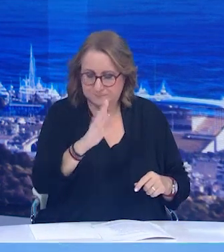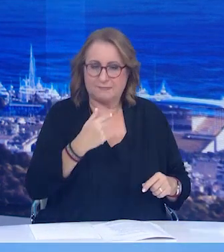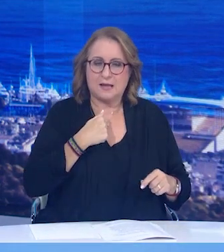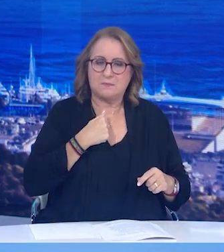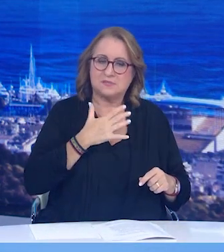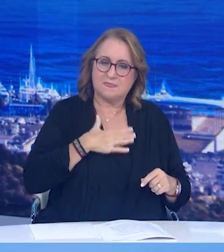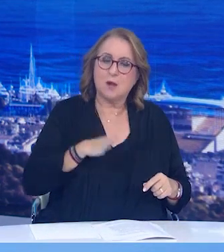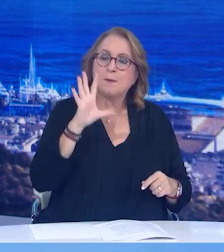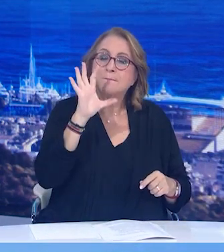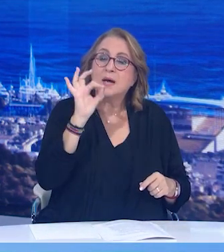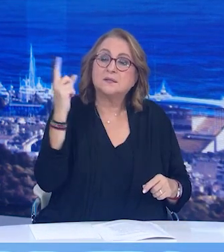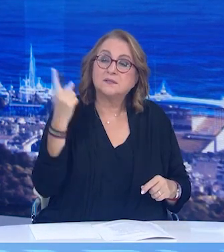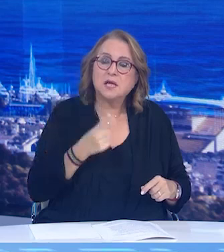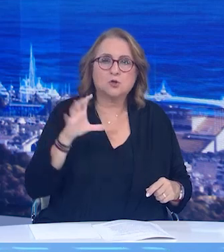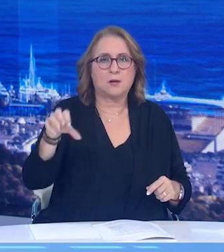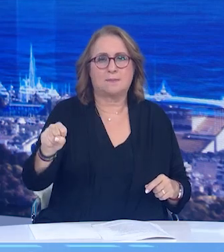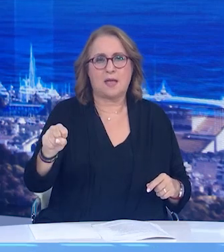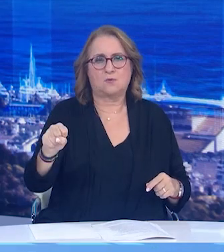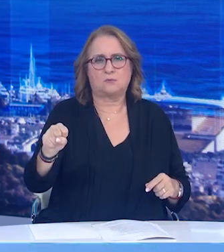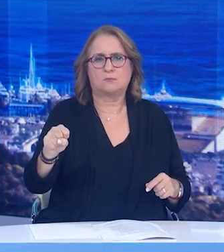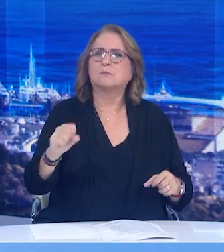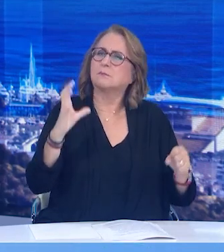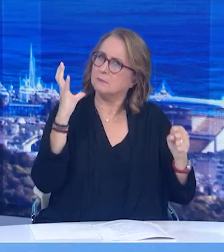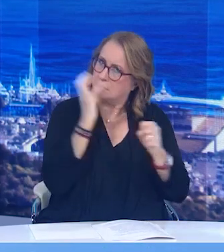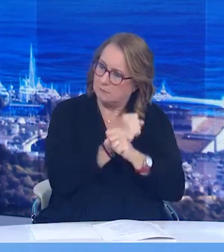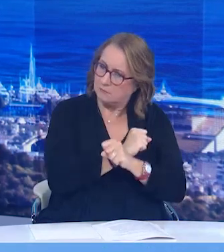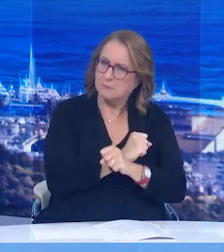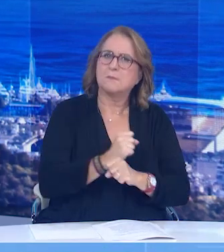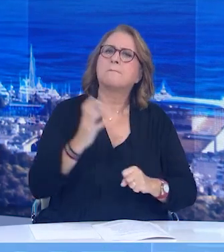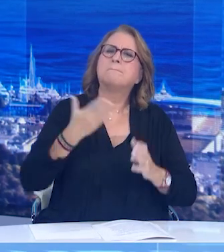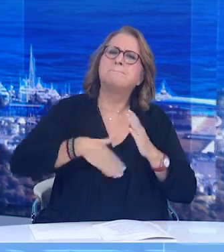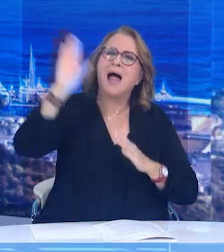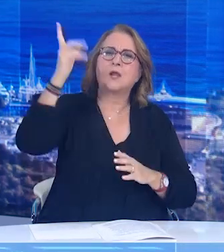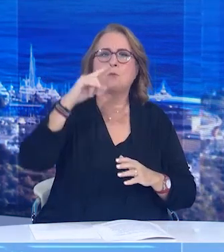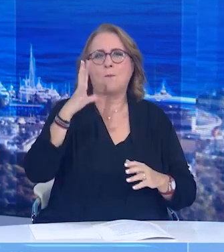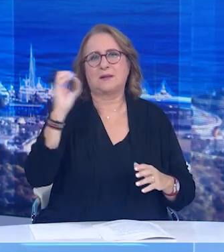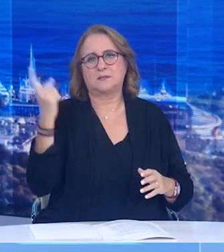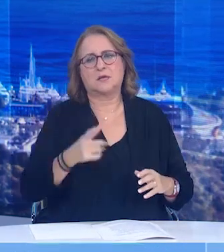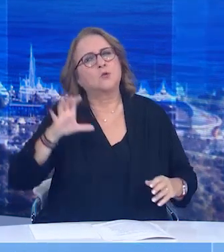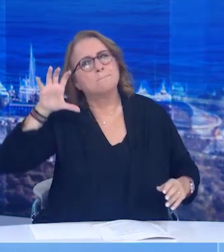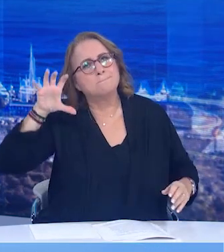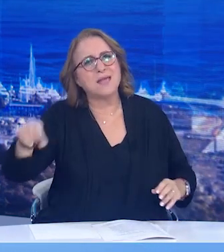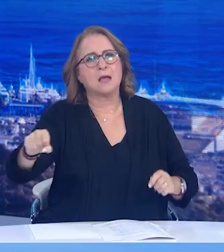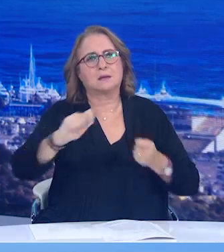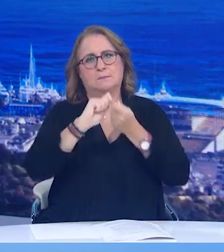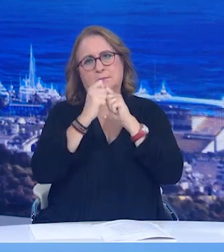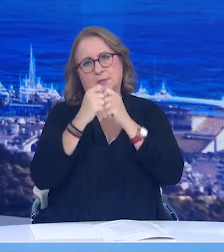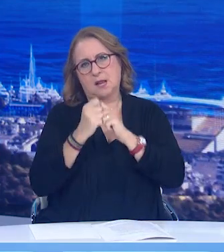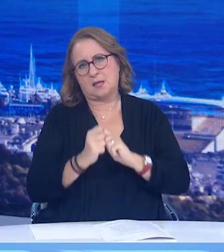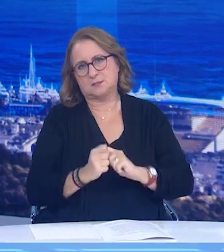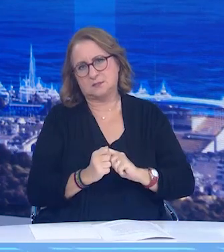50%. Εξακολουθούμε και βλέπουμε ακόμα και με τα μεταλλαγμένα πολύ υψηλότερη από το 50%. Άρα τα εμβόλια εξακολουθούν και